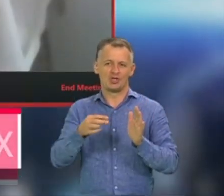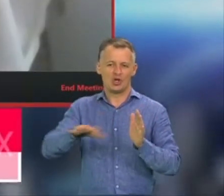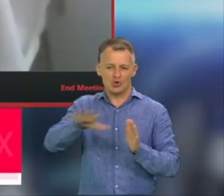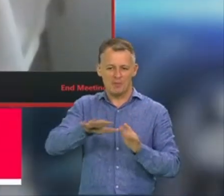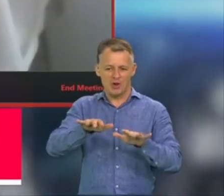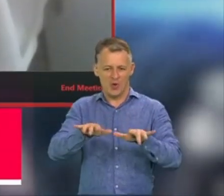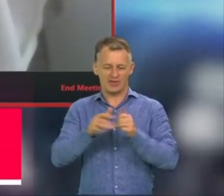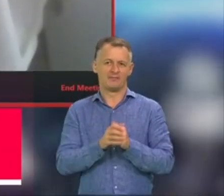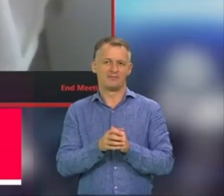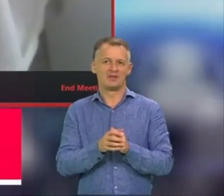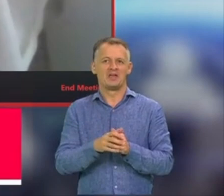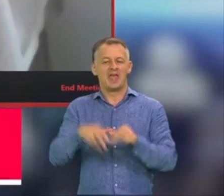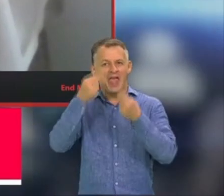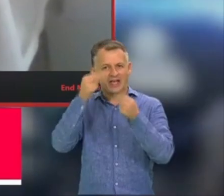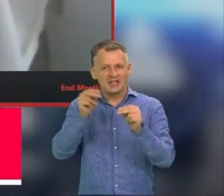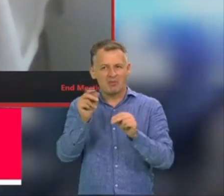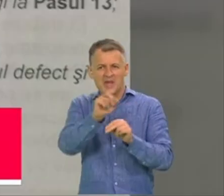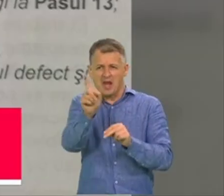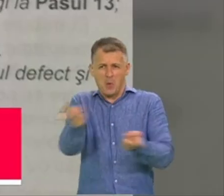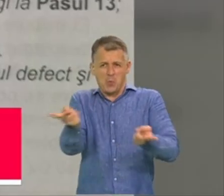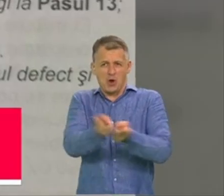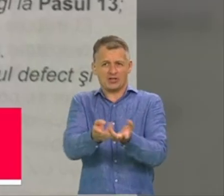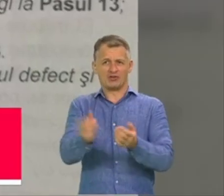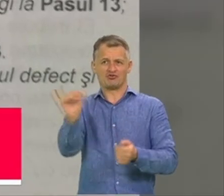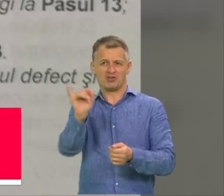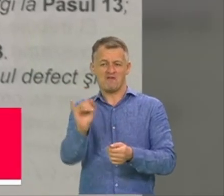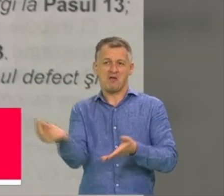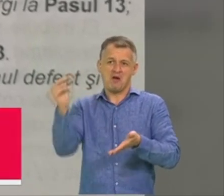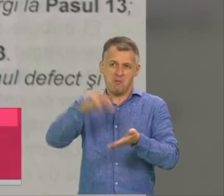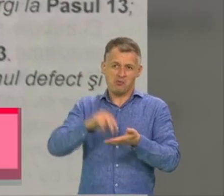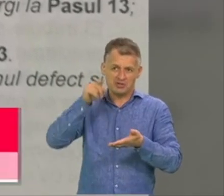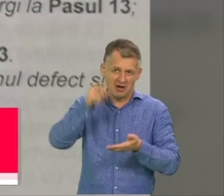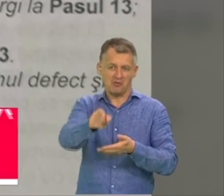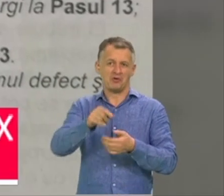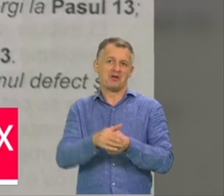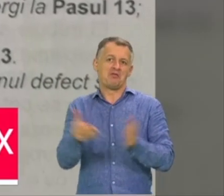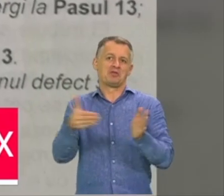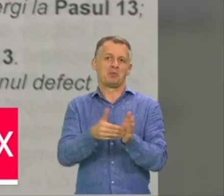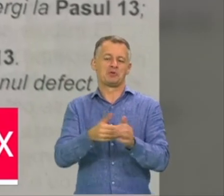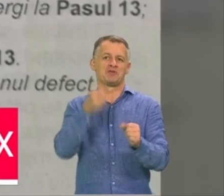niște exemple total inadecvat. Cineva a bifat acolo, a trebuit să